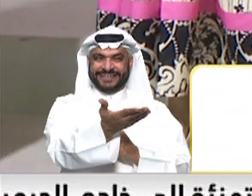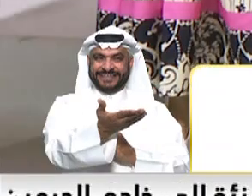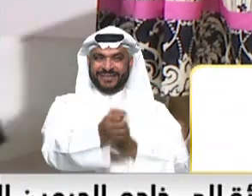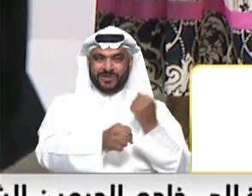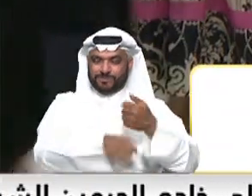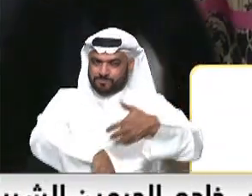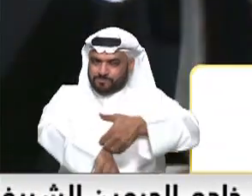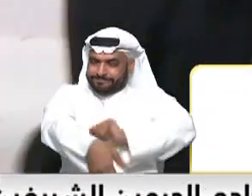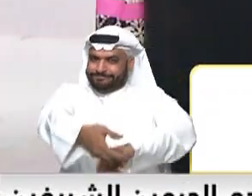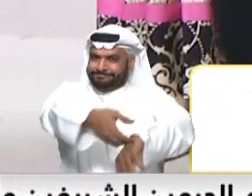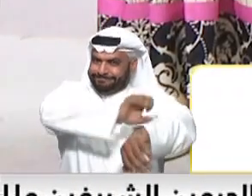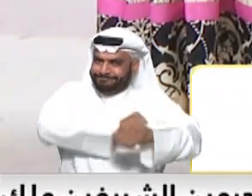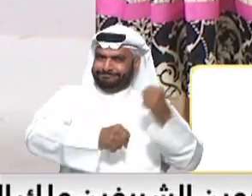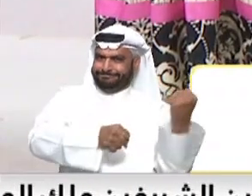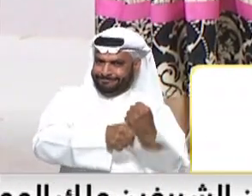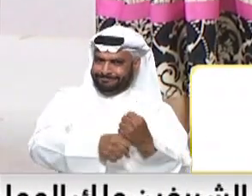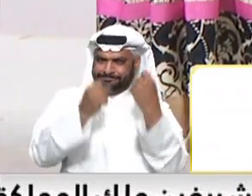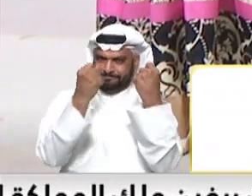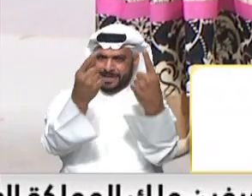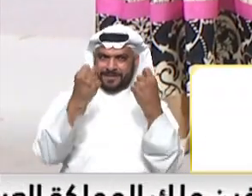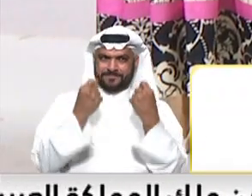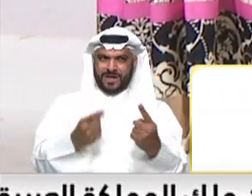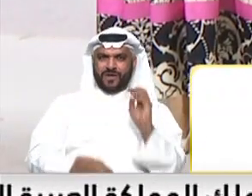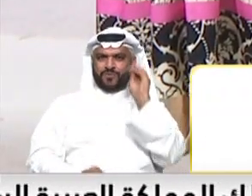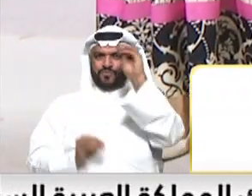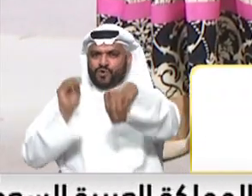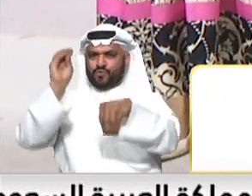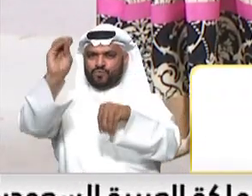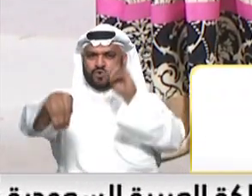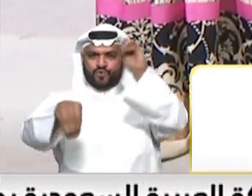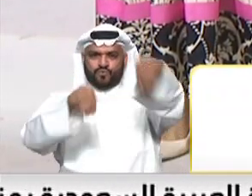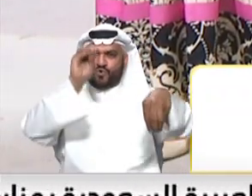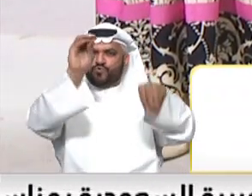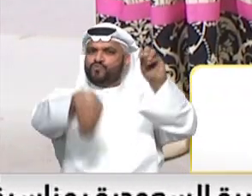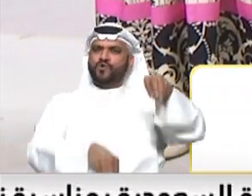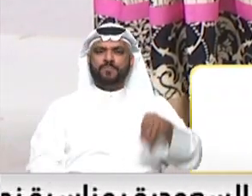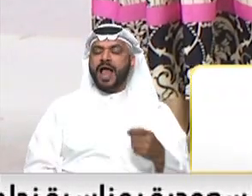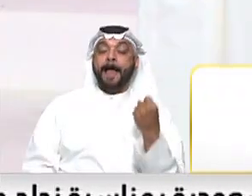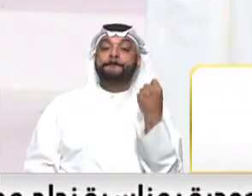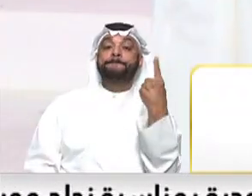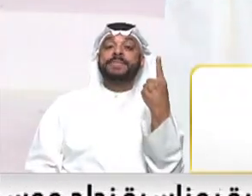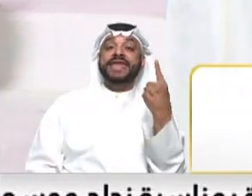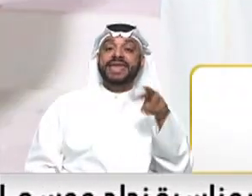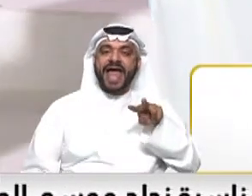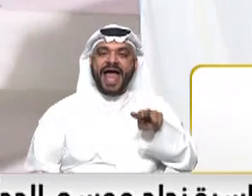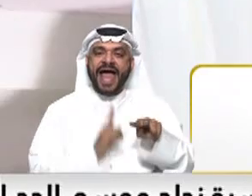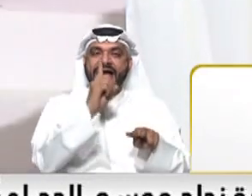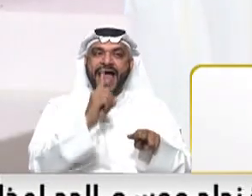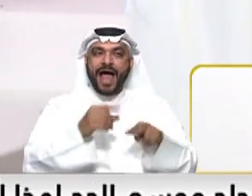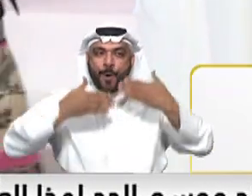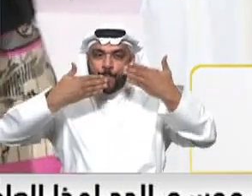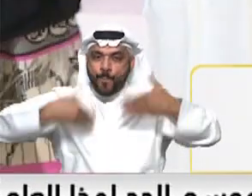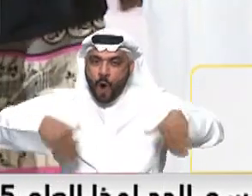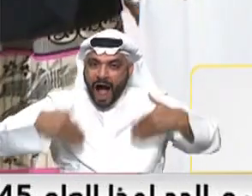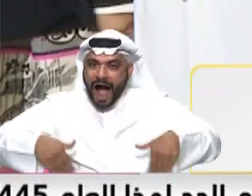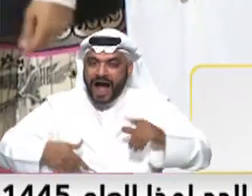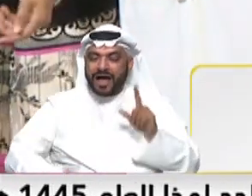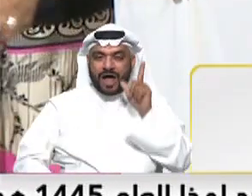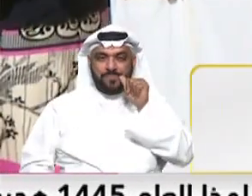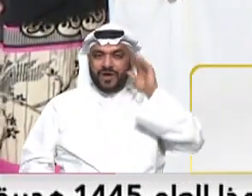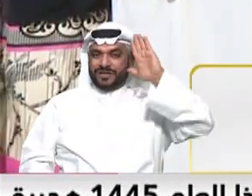جهود مشتركة تمخض عنها توظيف 100 معاق ومعاقة ما بين القطاع الحكومي والخاص، تم